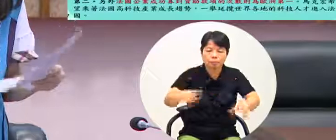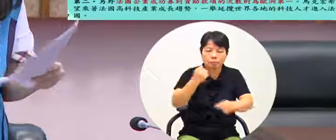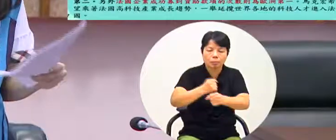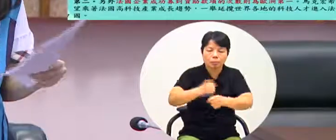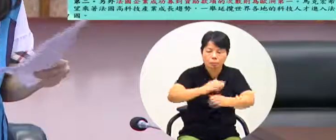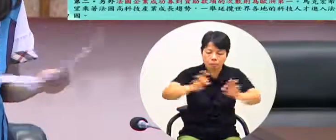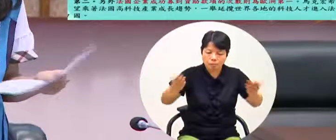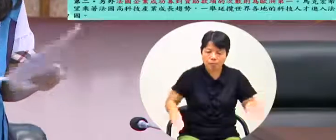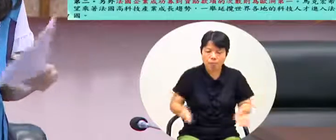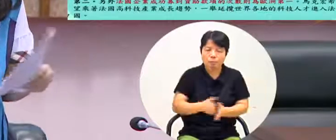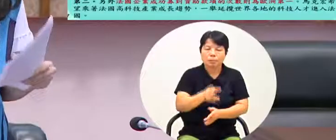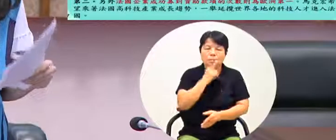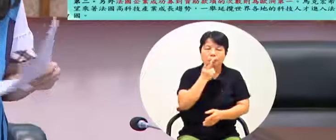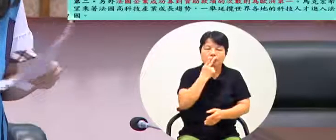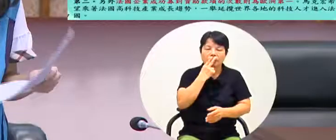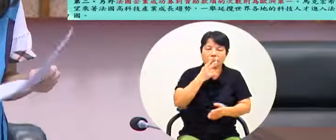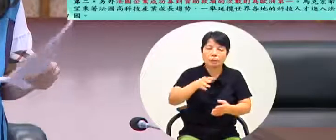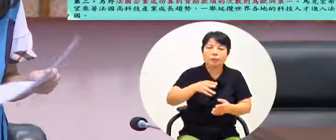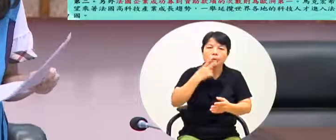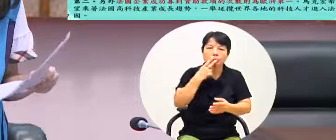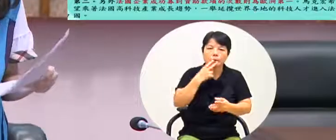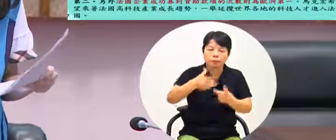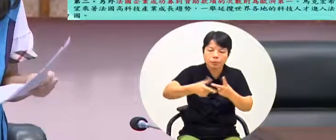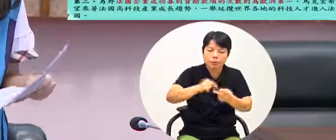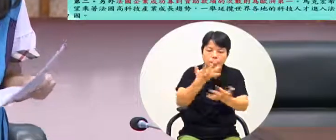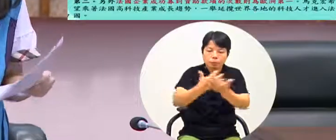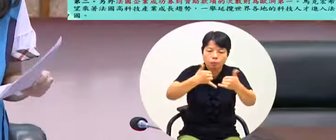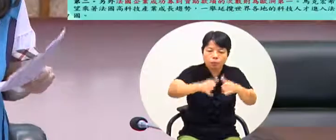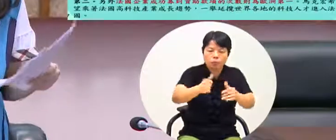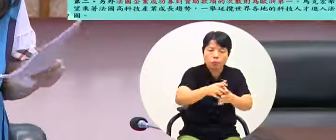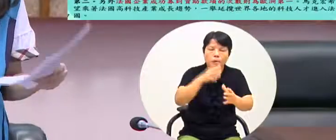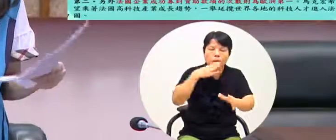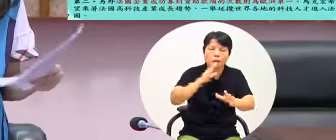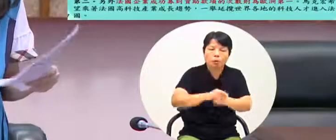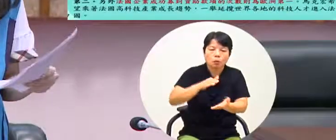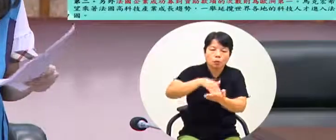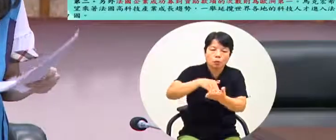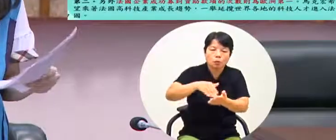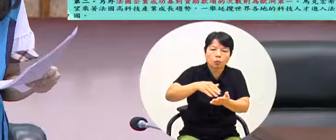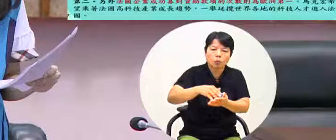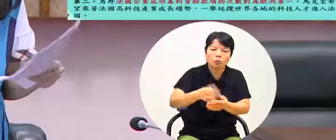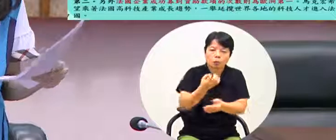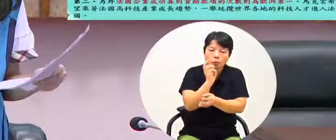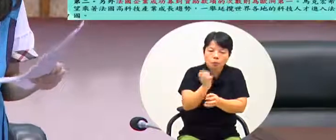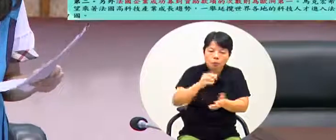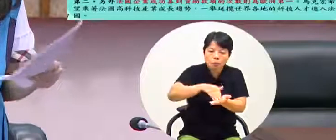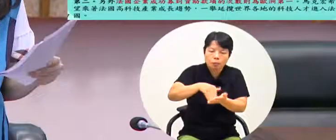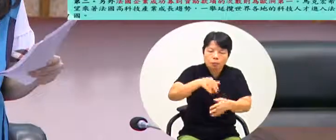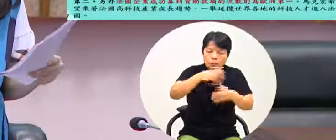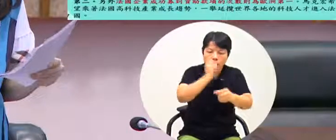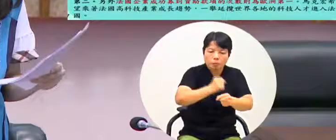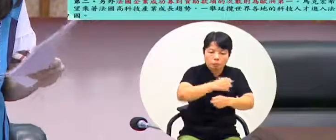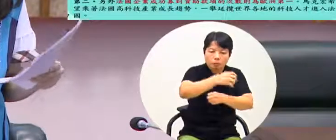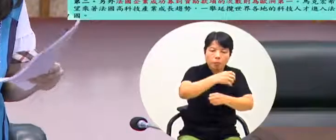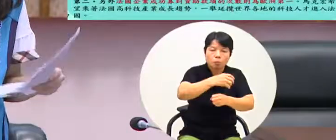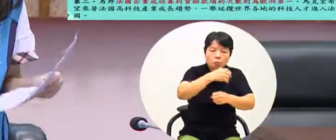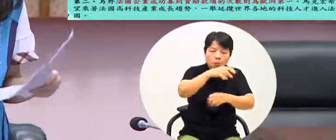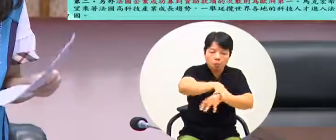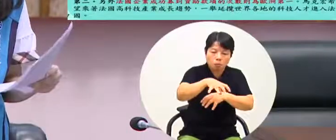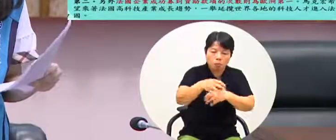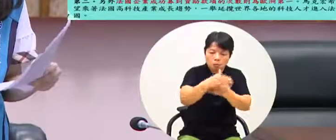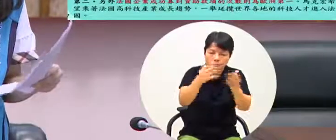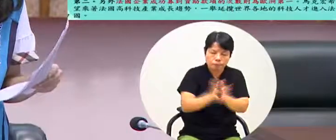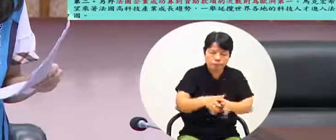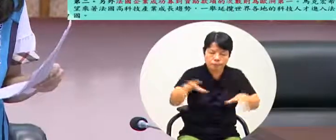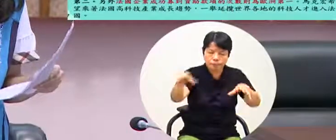啊、Line 啊，也都是将在里面设立办公室哦。所以这是法国企业成功募到资助款